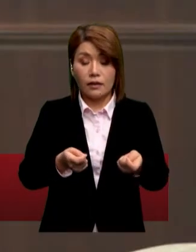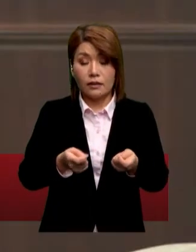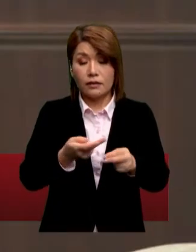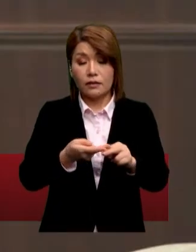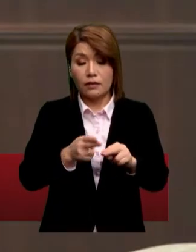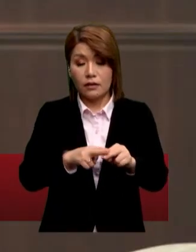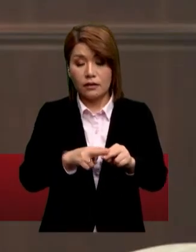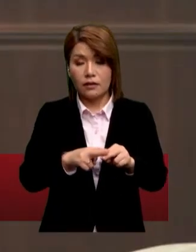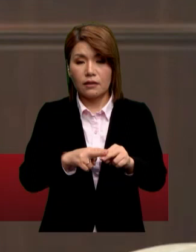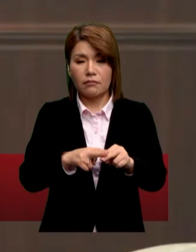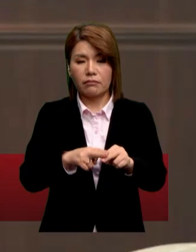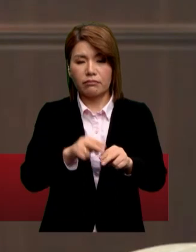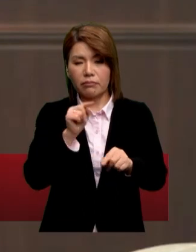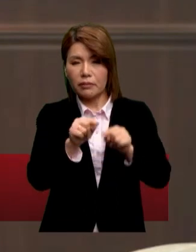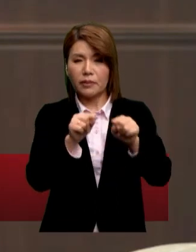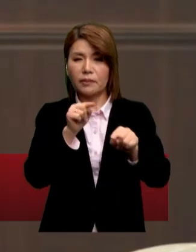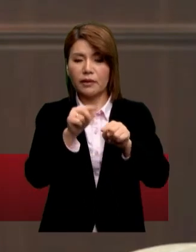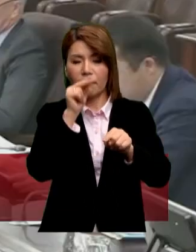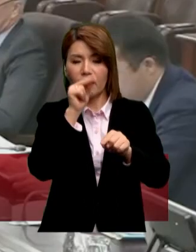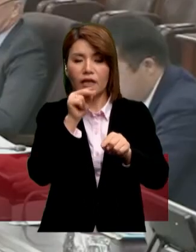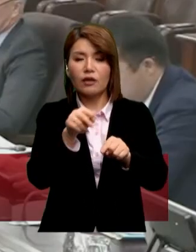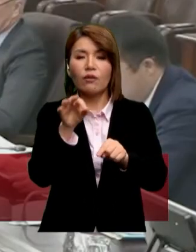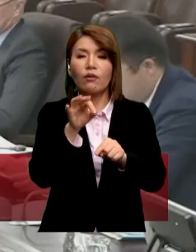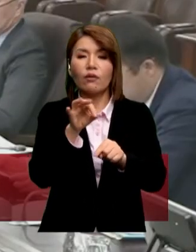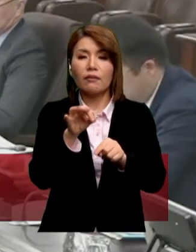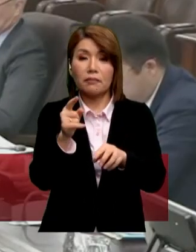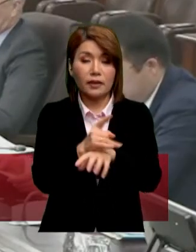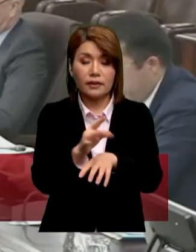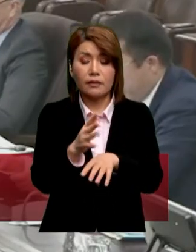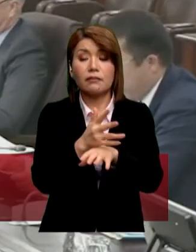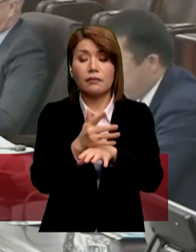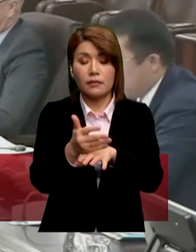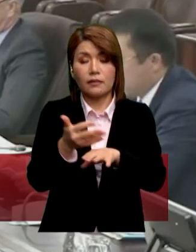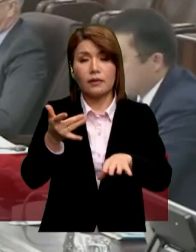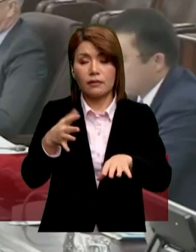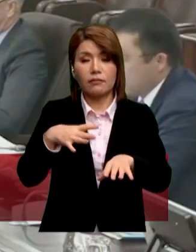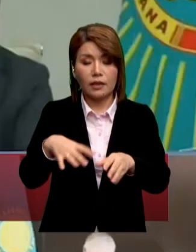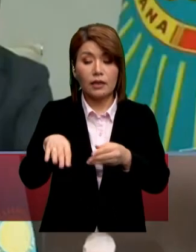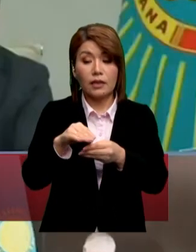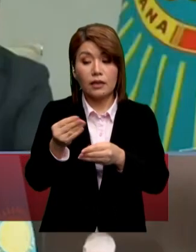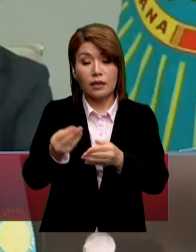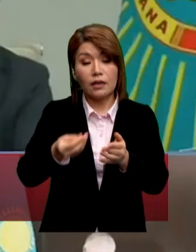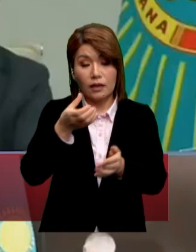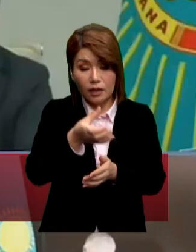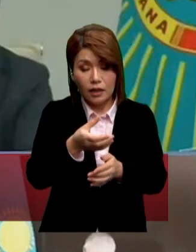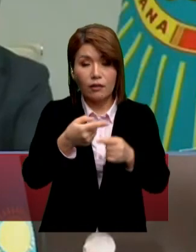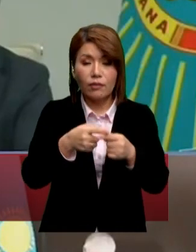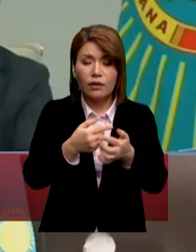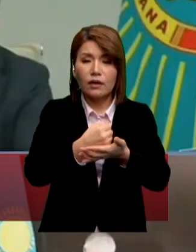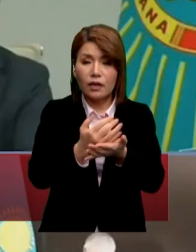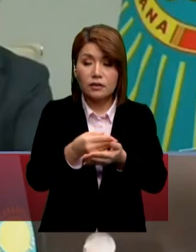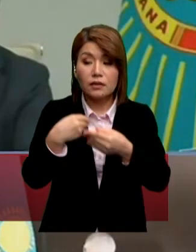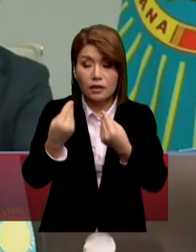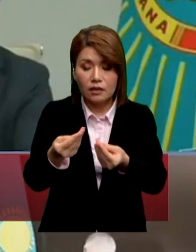Это далеко не первая критика премьера в адрес глав регионов. Меры принимают, деньги выделяют, а толку все нет.